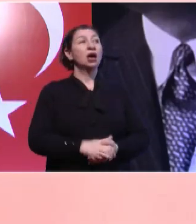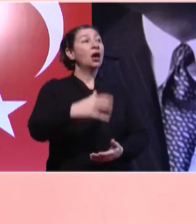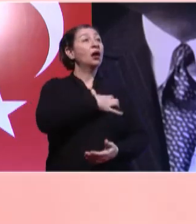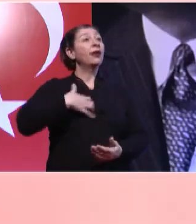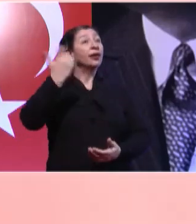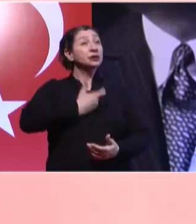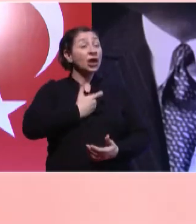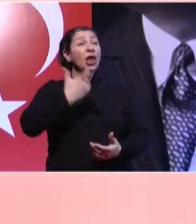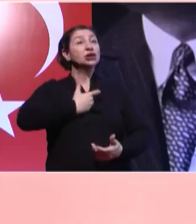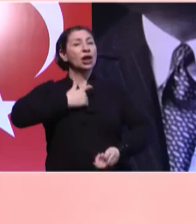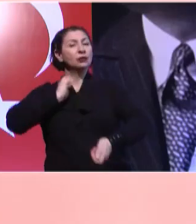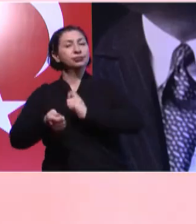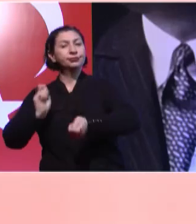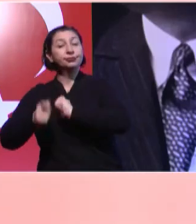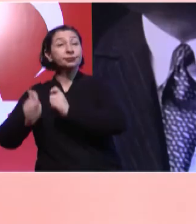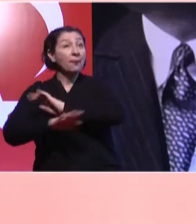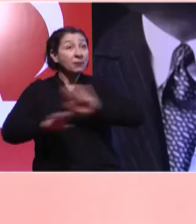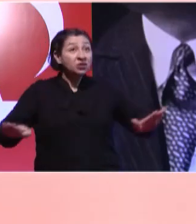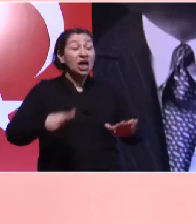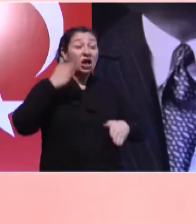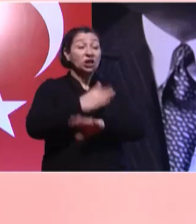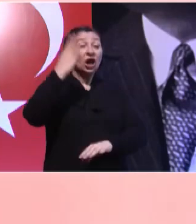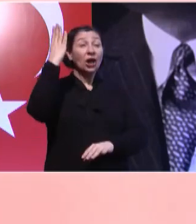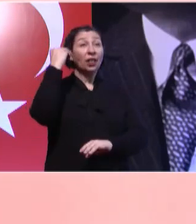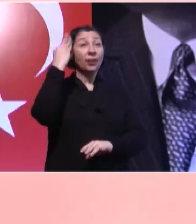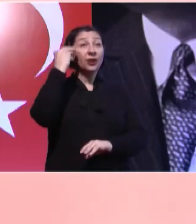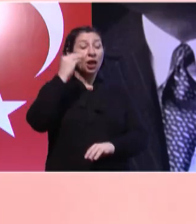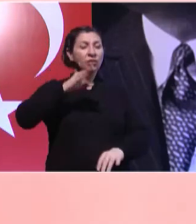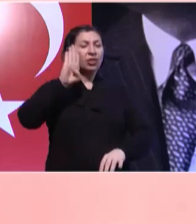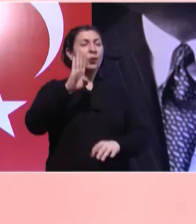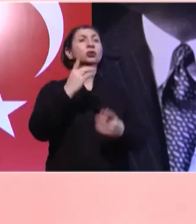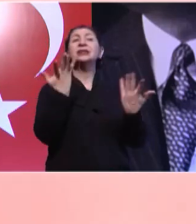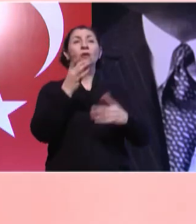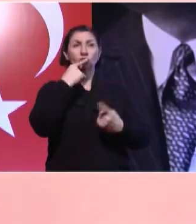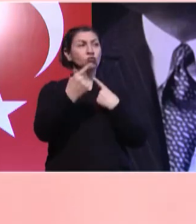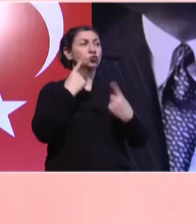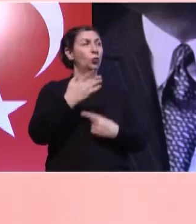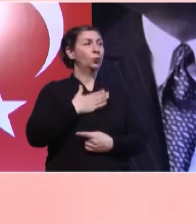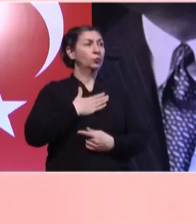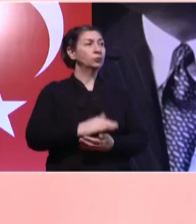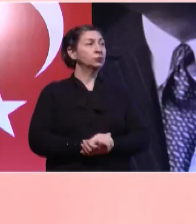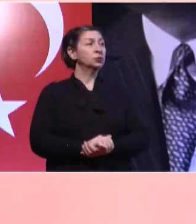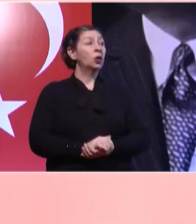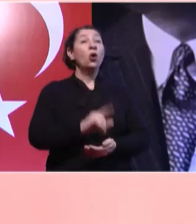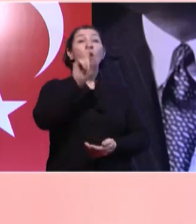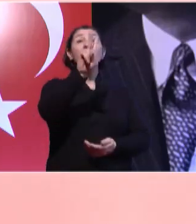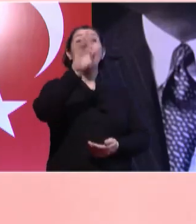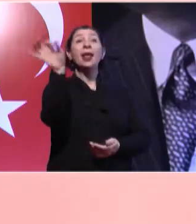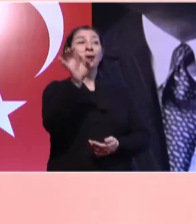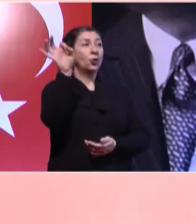Anayasası ve yasaları değişmiş. Gerçek anlamda demokrasiden söz ediyoruz. 12